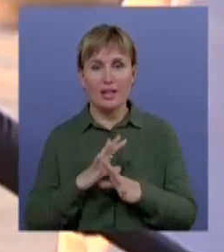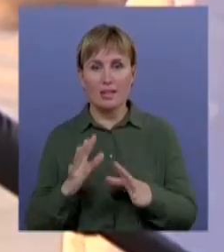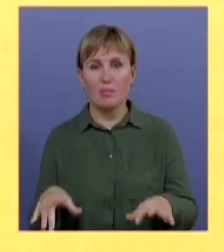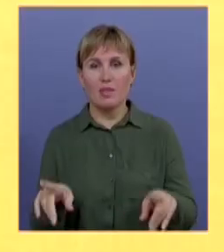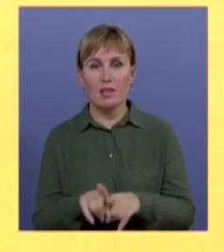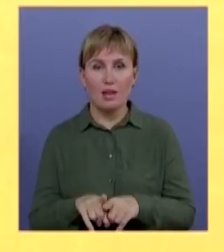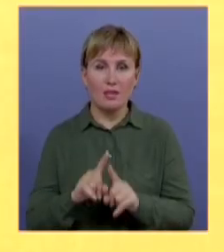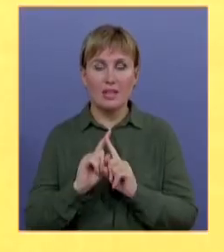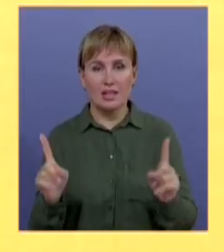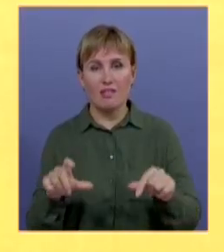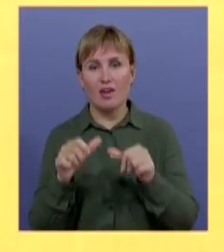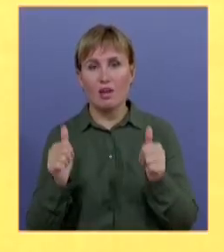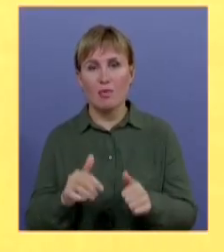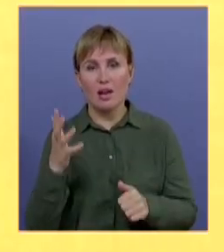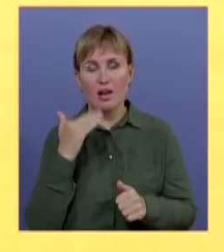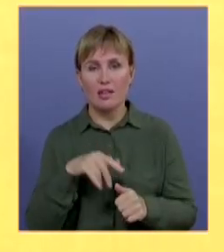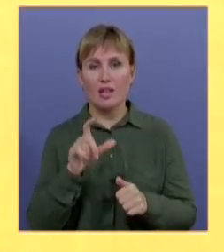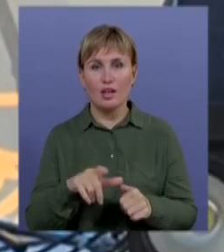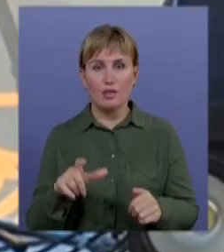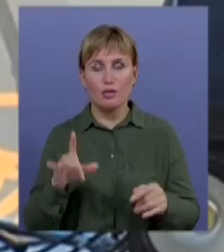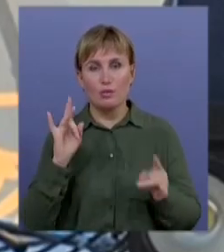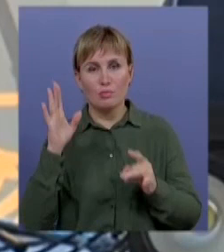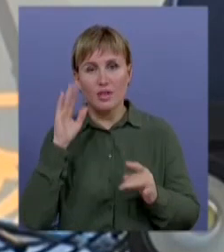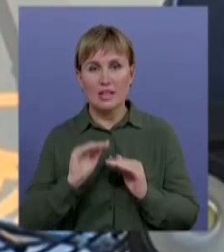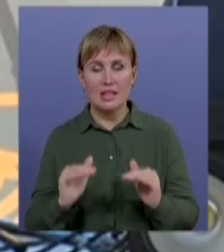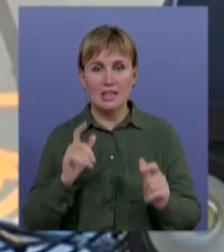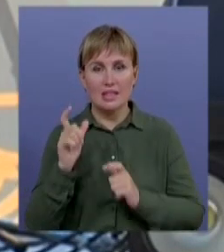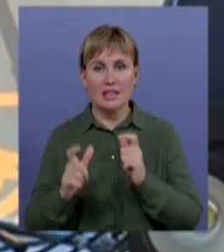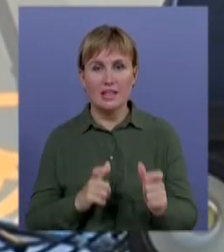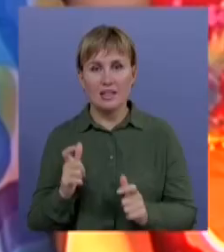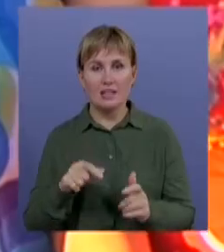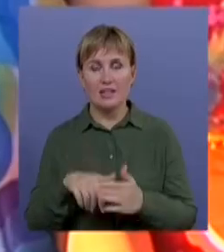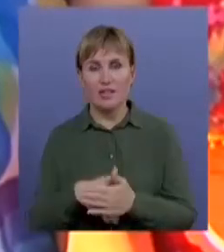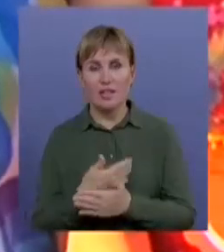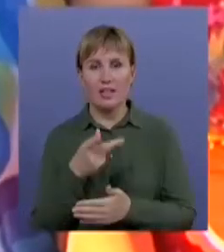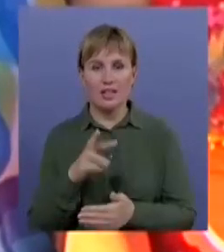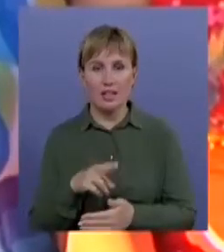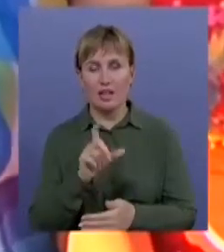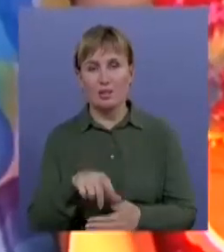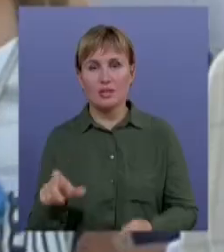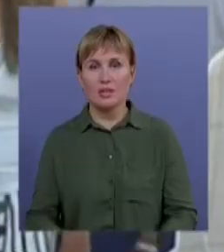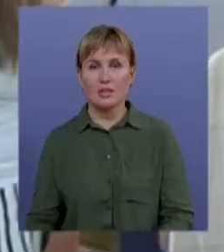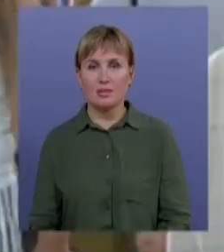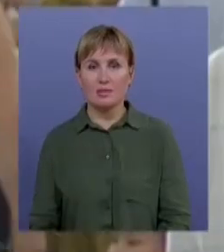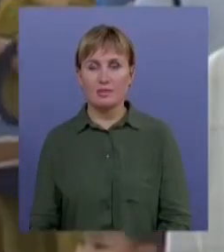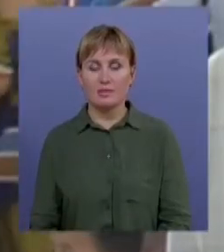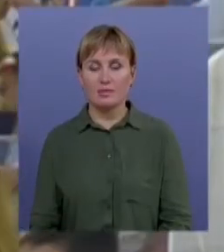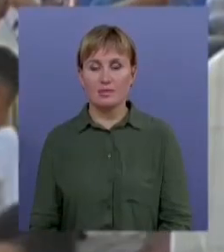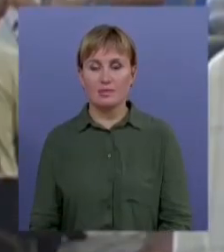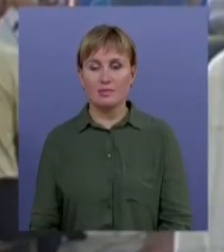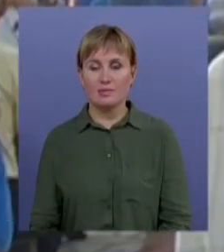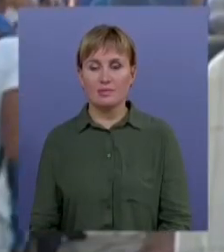Такой своеобразный формат, когда фонограмма, шум воды и детские крики в новинку и для самих акынов.